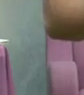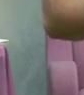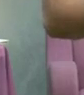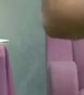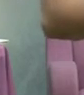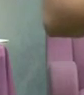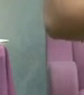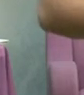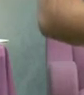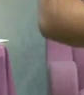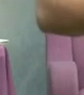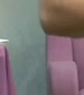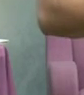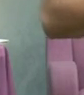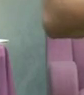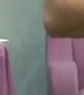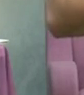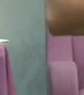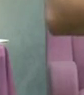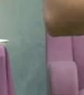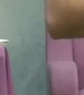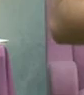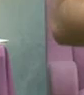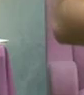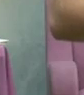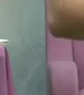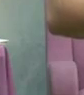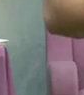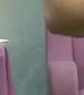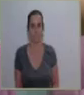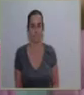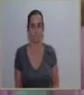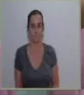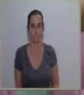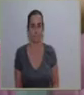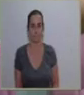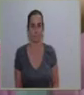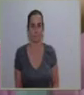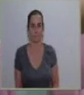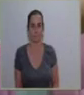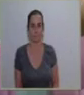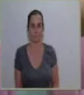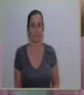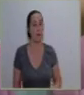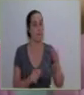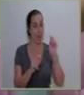דימינור, דימול, דימול, די, די, די, איבנז.